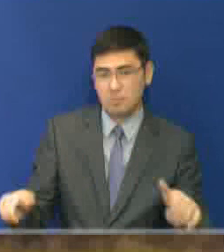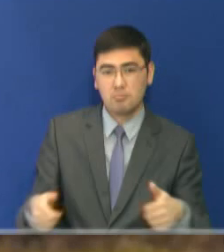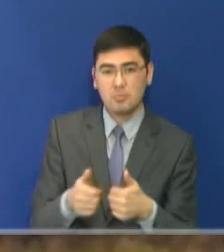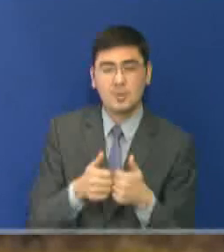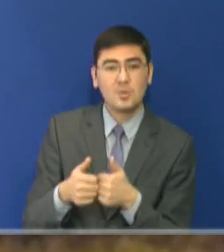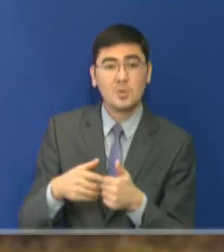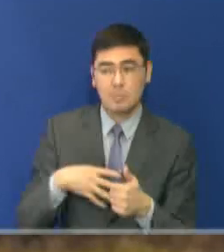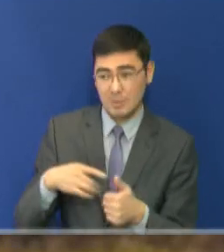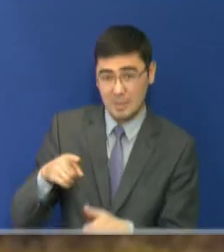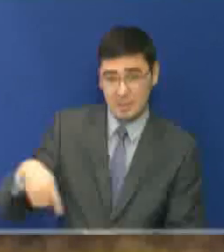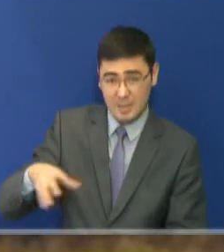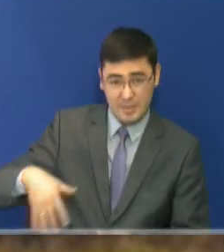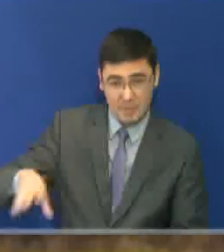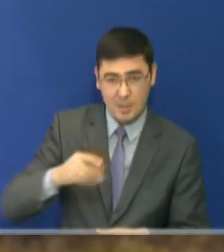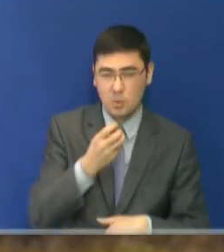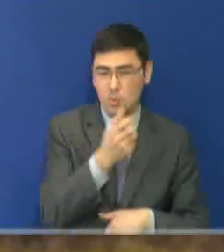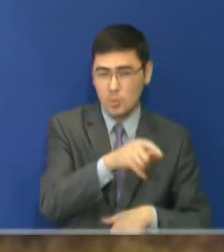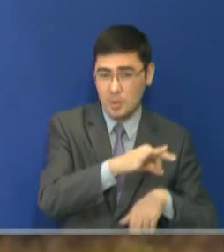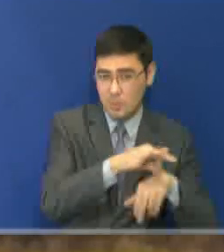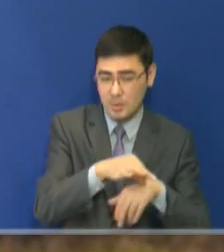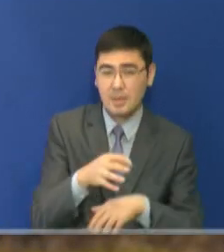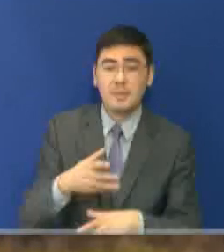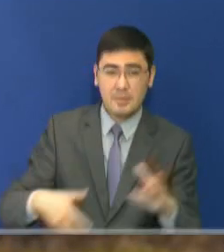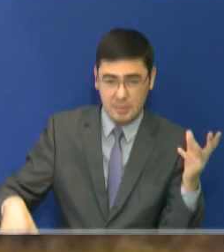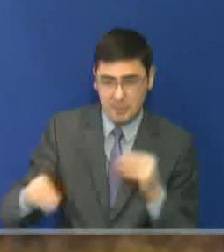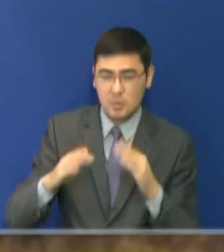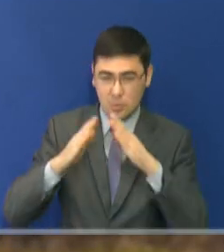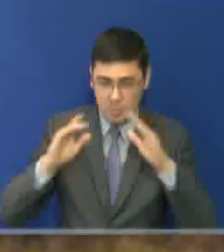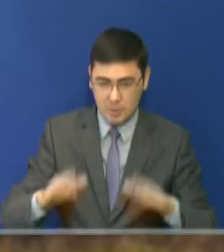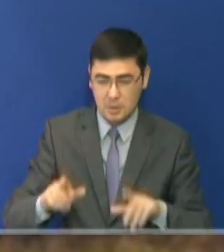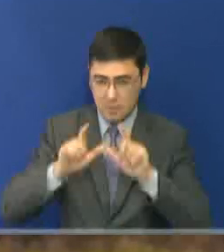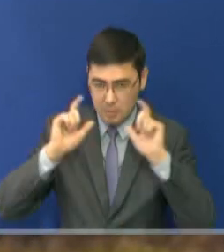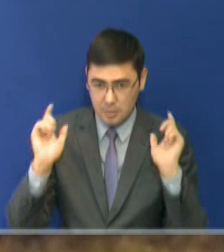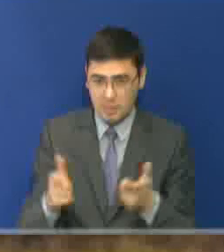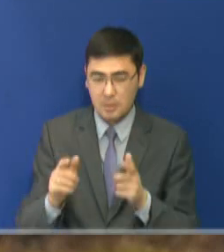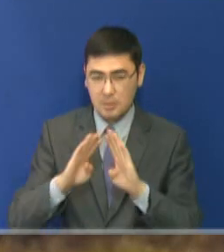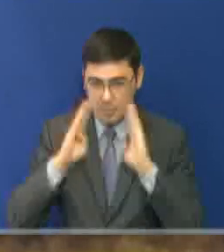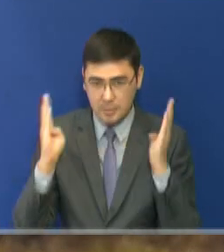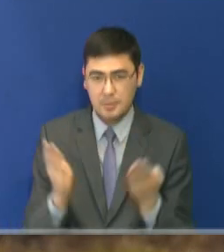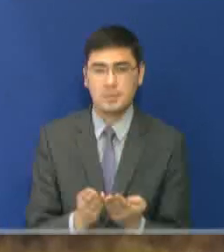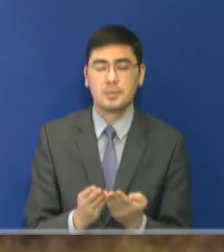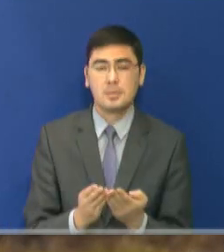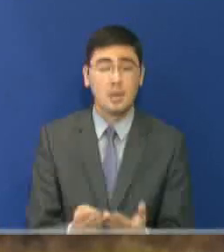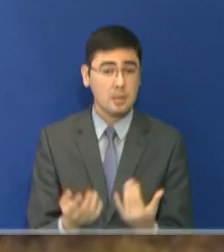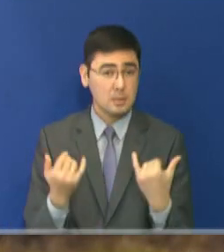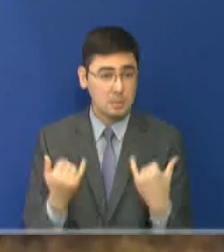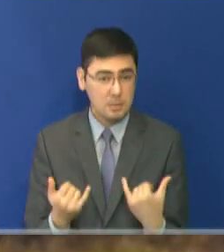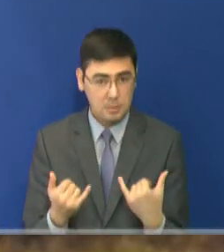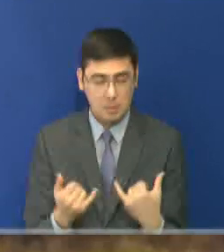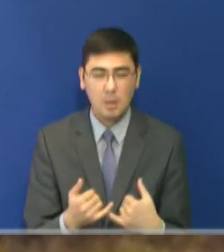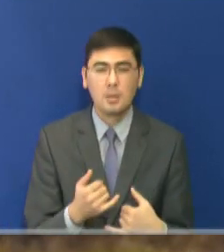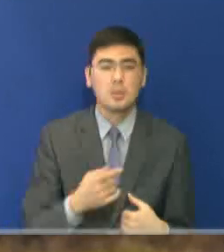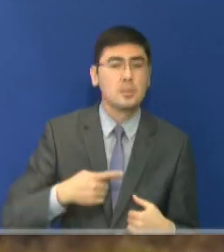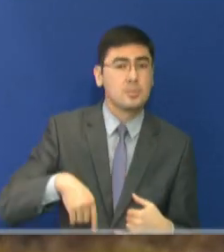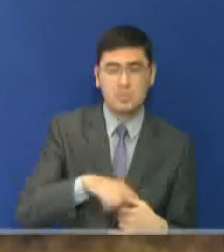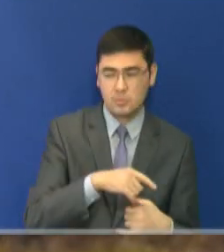лица контактные и больные находятся на самоизоляции, на домашнем карантине. В настоящее время этому уделяется очень